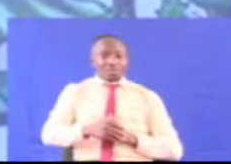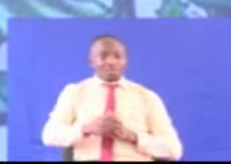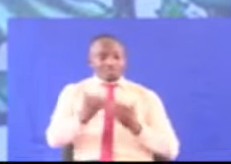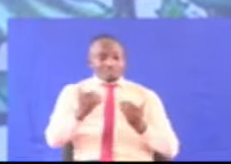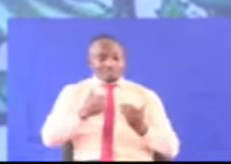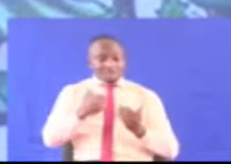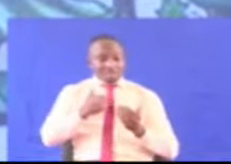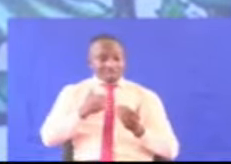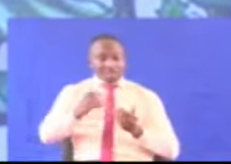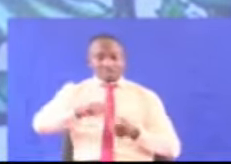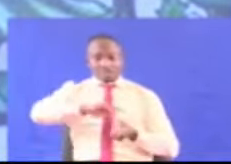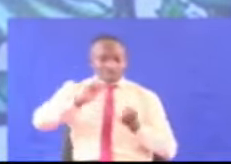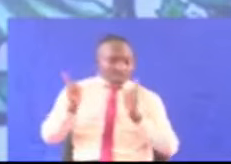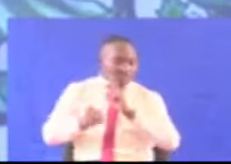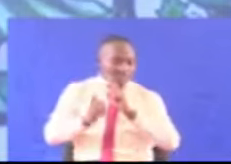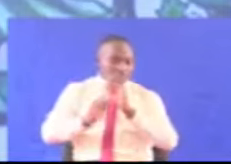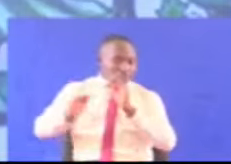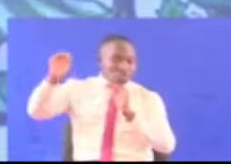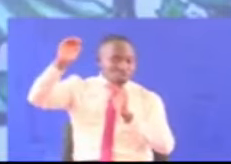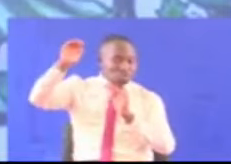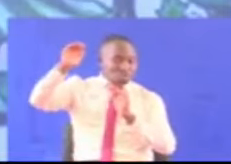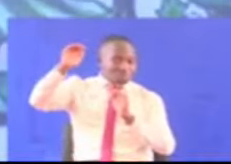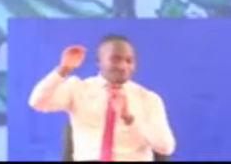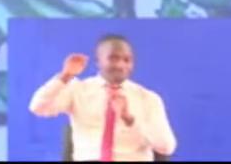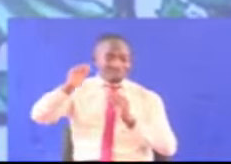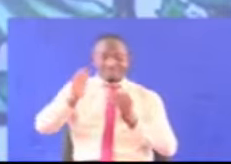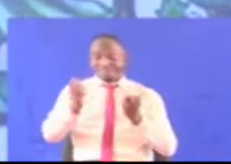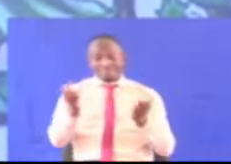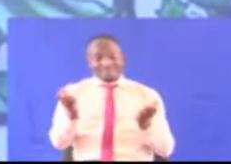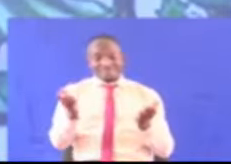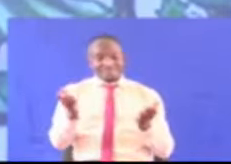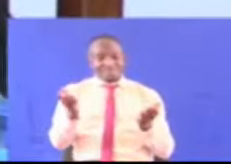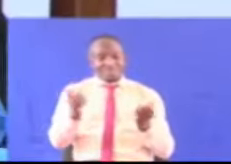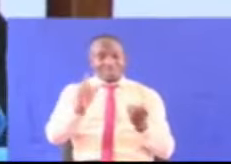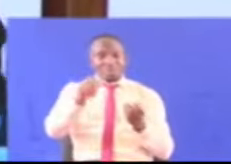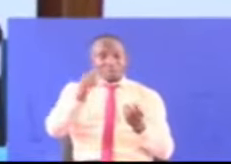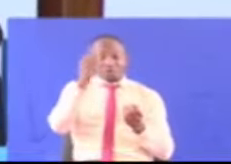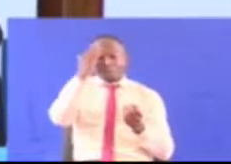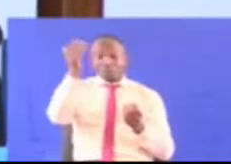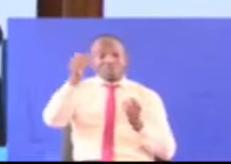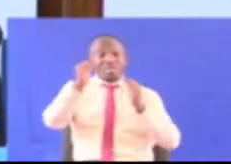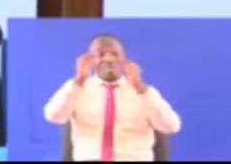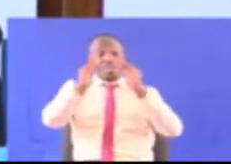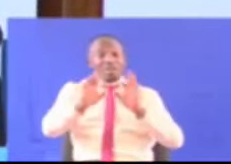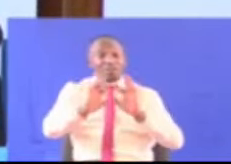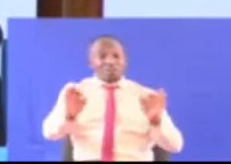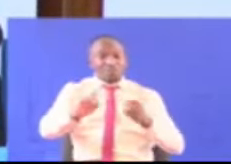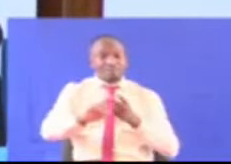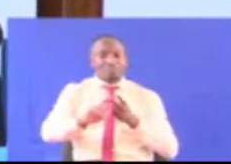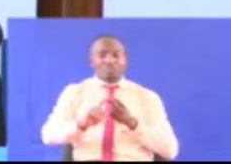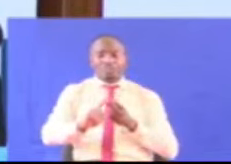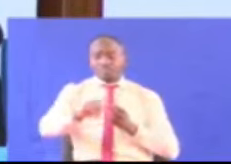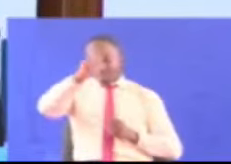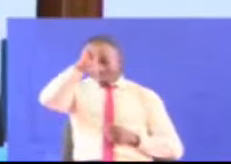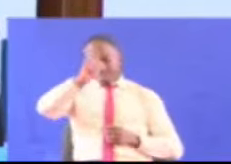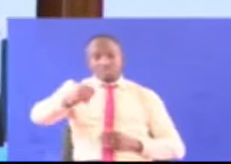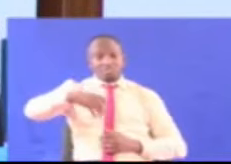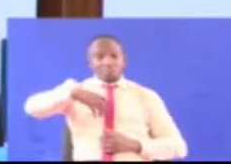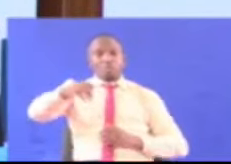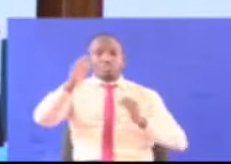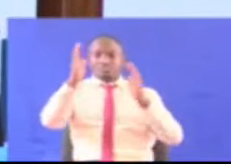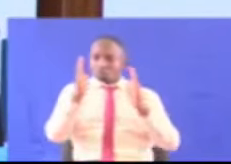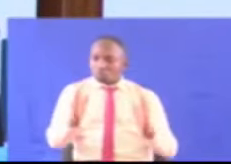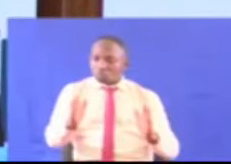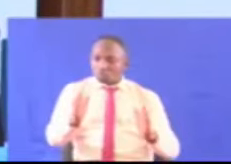mahali alafu mimi ndio nifike. Kuna watu wanaweza kuwa pengine hawajajua itifaki vizuri, lakini Mheshimiwa Waziri